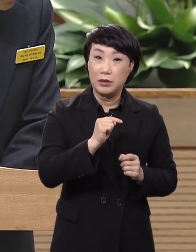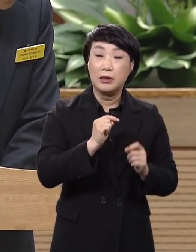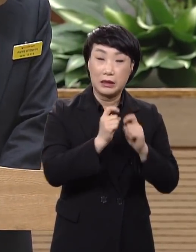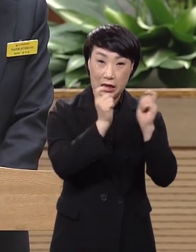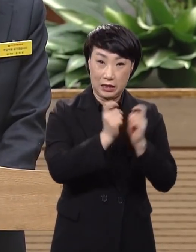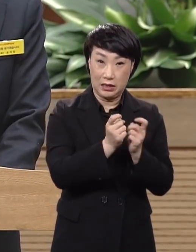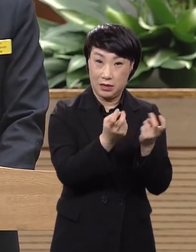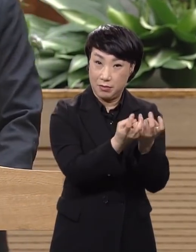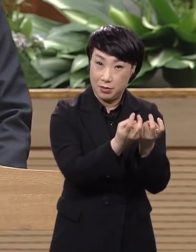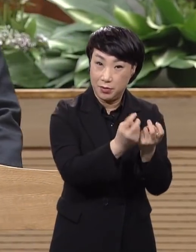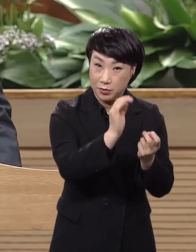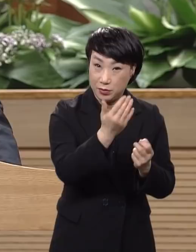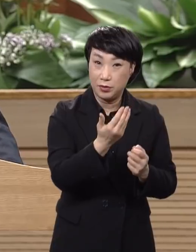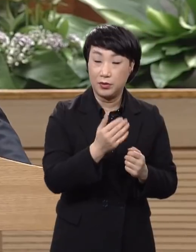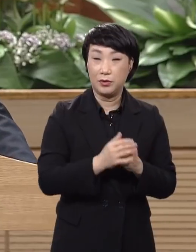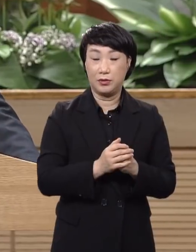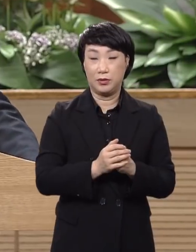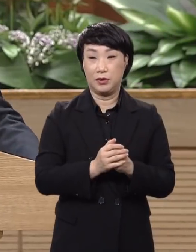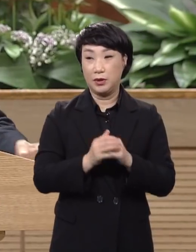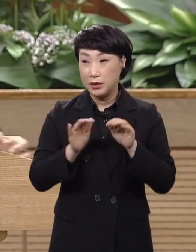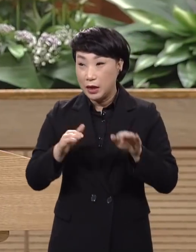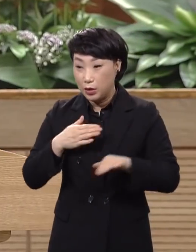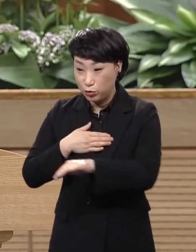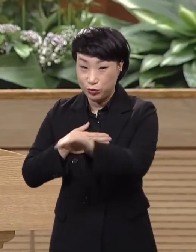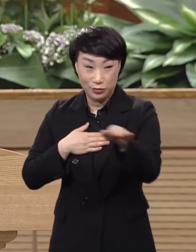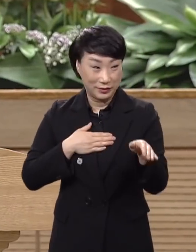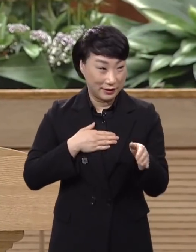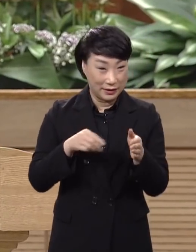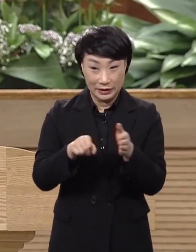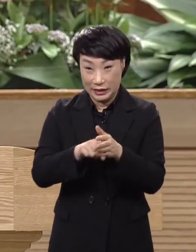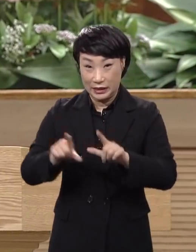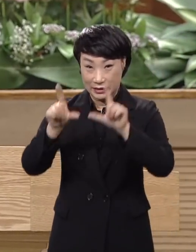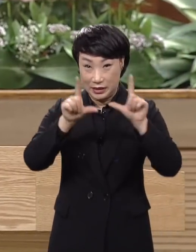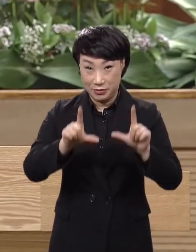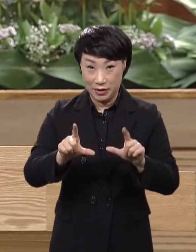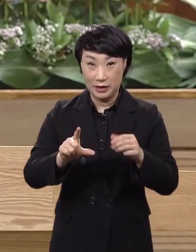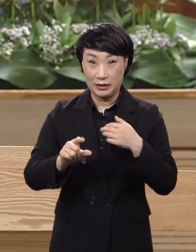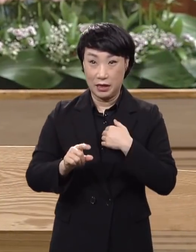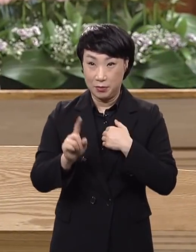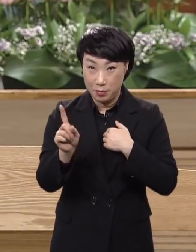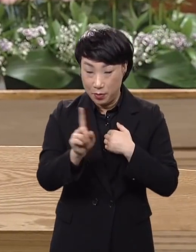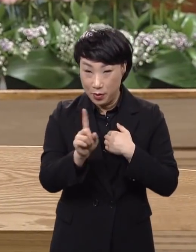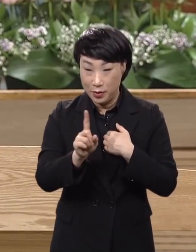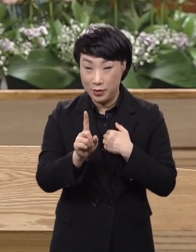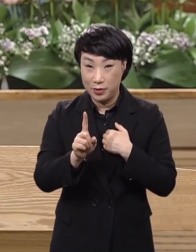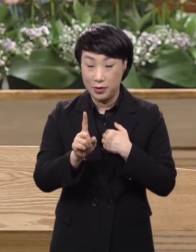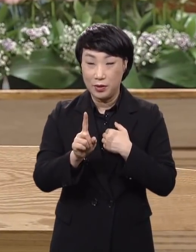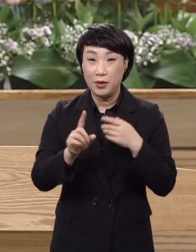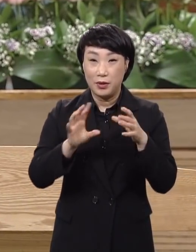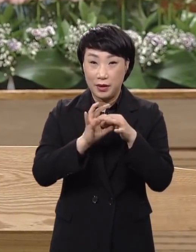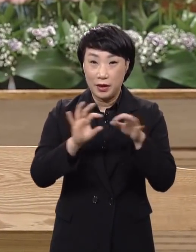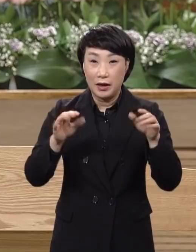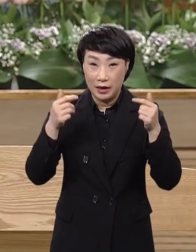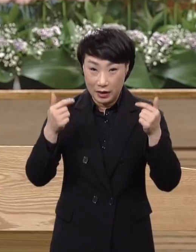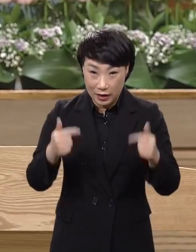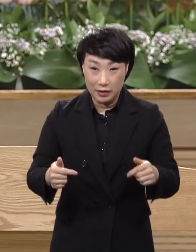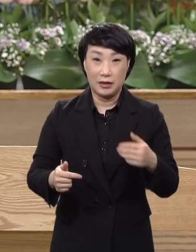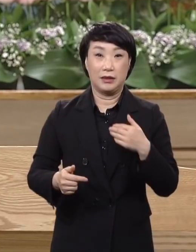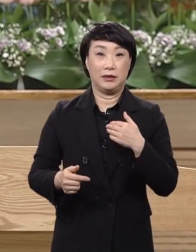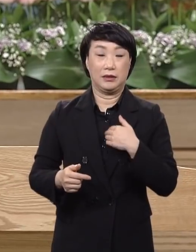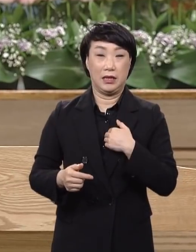수도 있기에 우리 신앙생활은 어떤 것이든지 내가